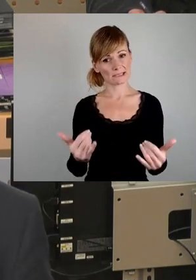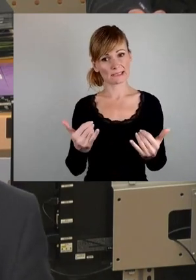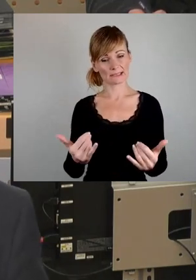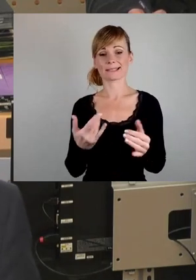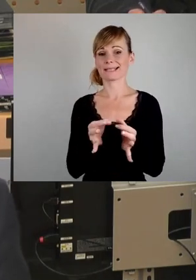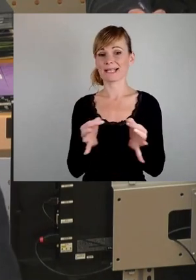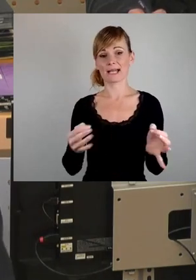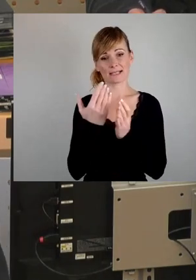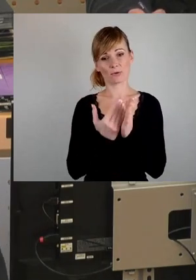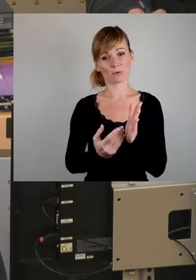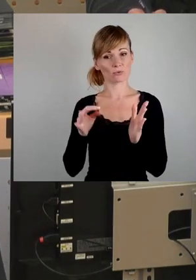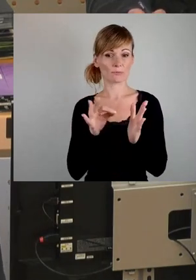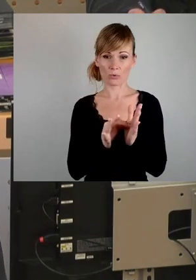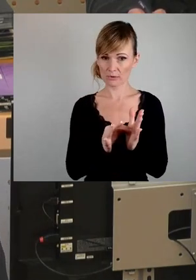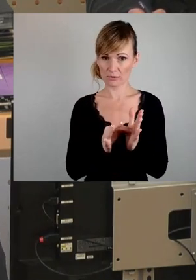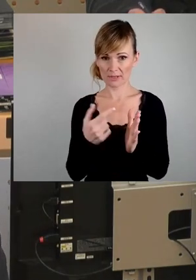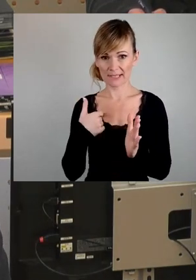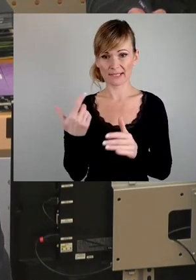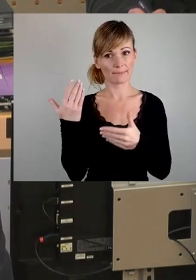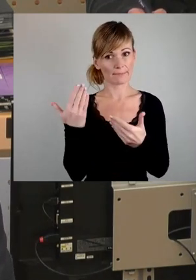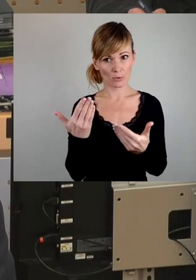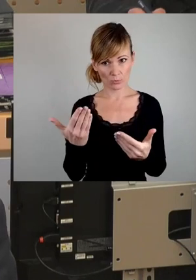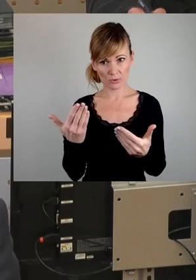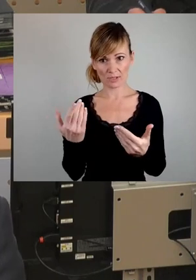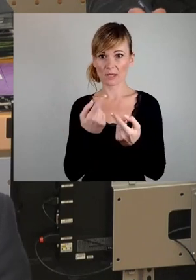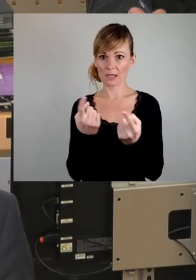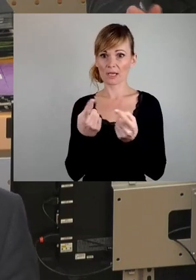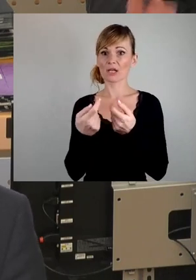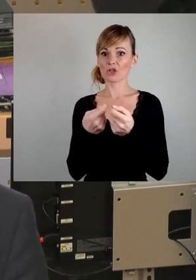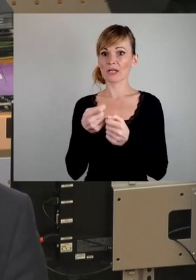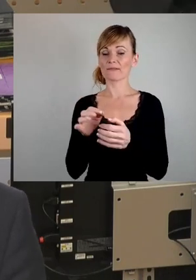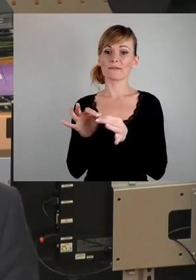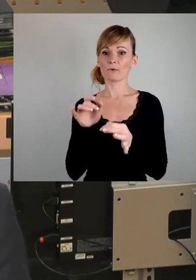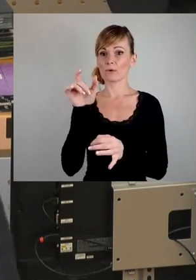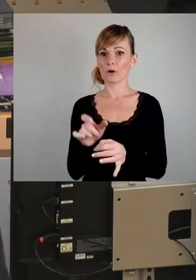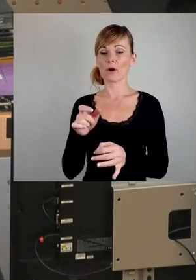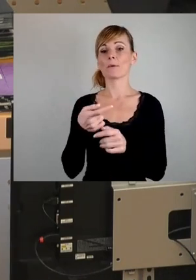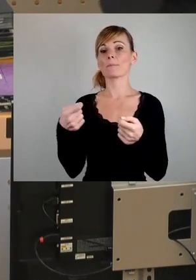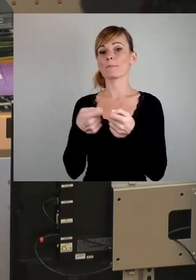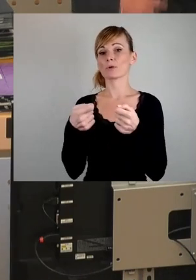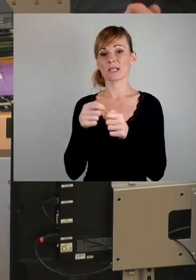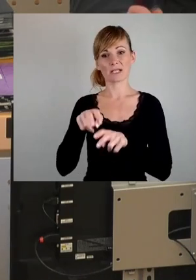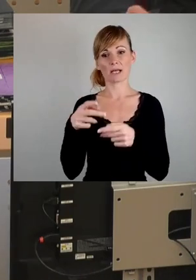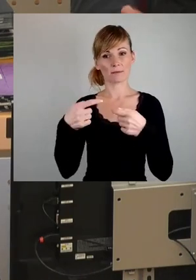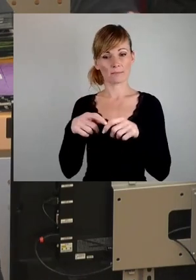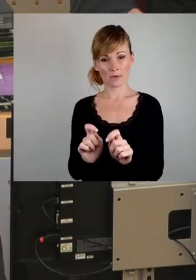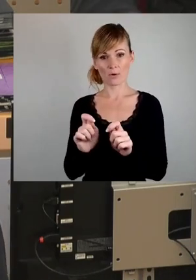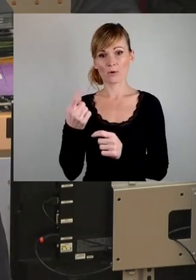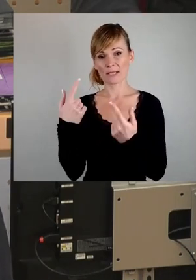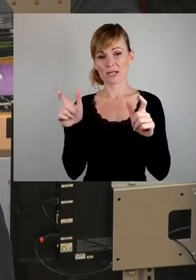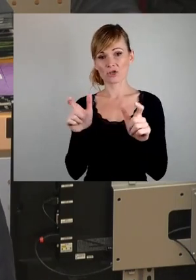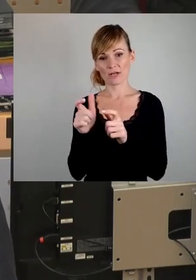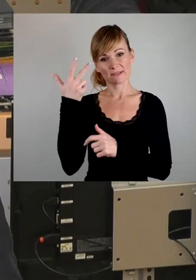Tagesordnungspunkt begrüße ich den Geschäftsführer der Bundesgartenbaugesellschaft, Herrn Sandner. Herzlich willkommen in unserem